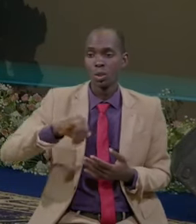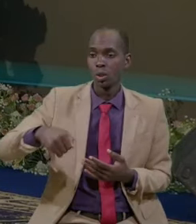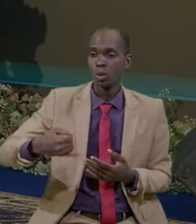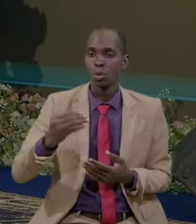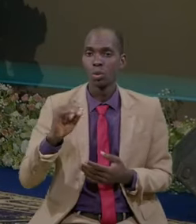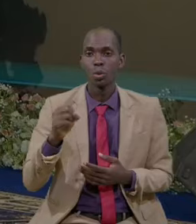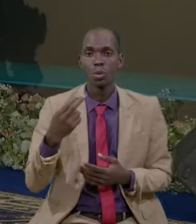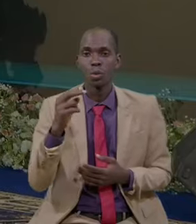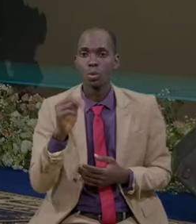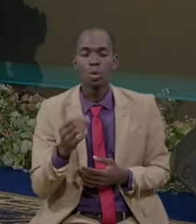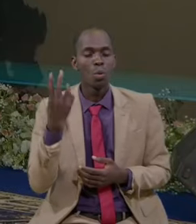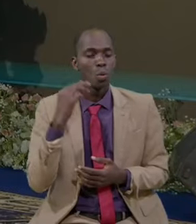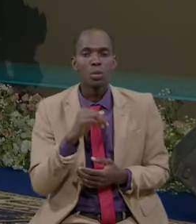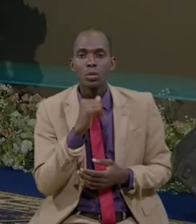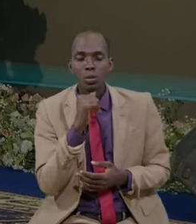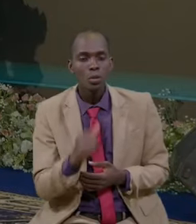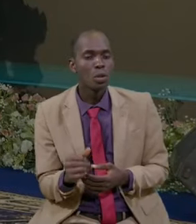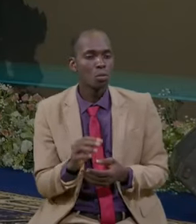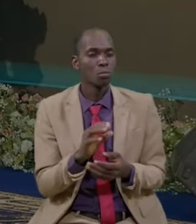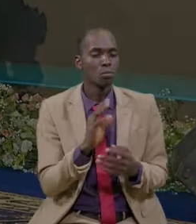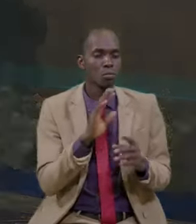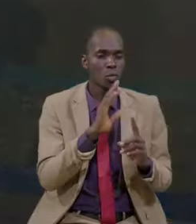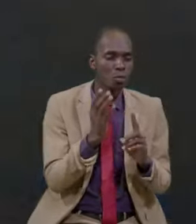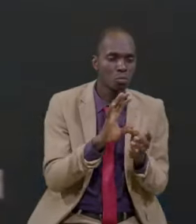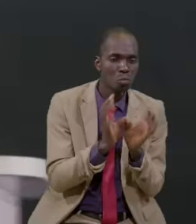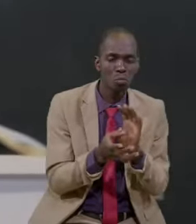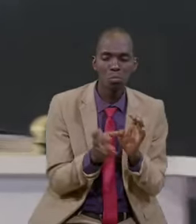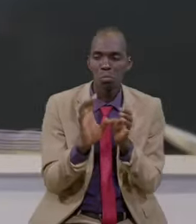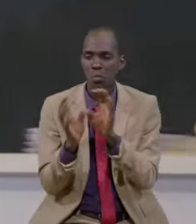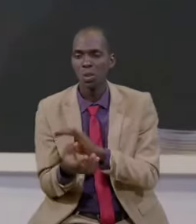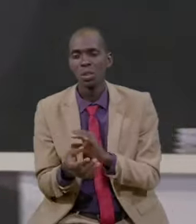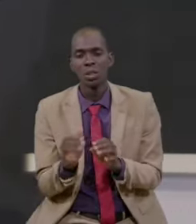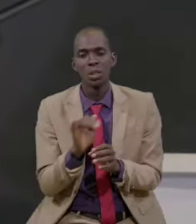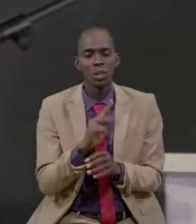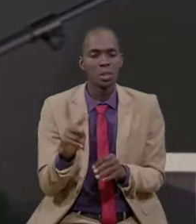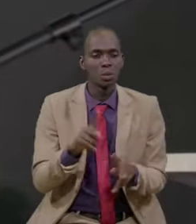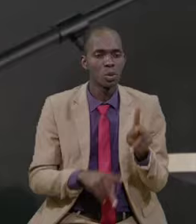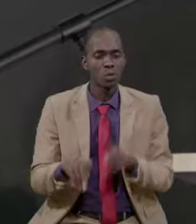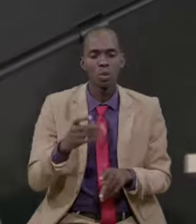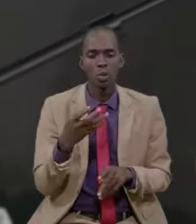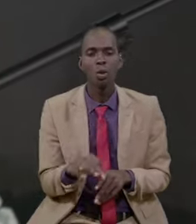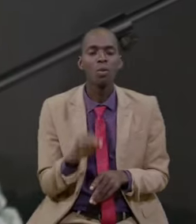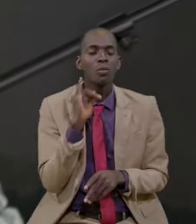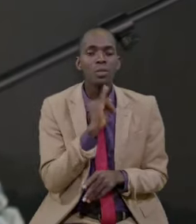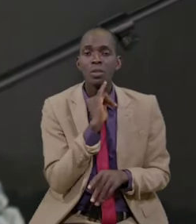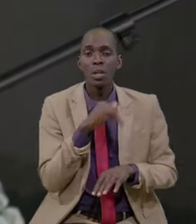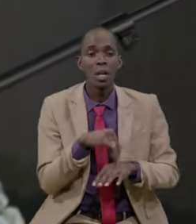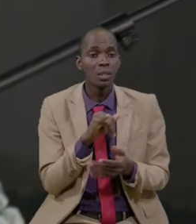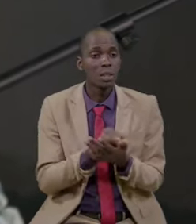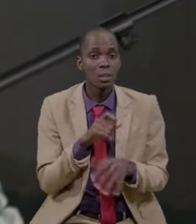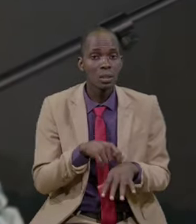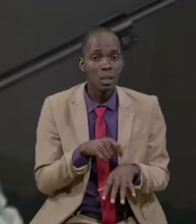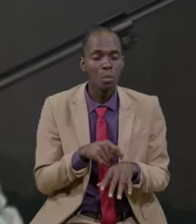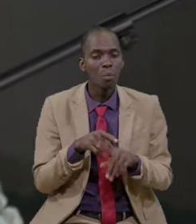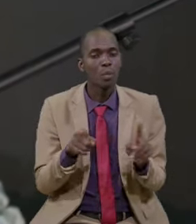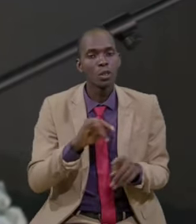Josué ne convertissait pas les Jébusiens, les Éthiens. Il ne les sauvait pas pour les conduire à la repentance. Il apportait le jugement sur